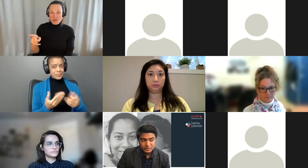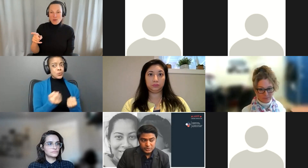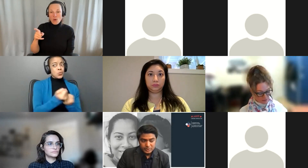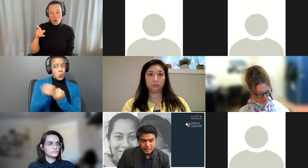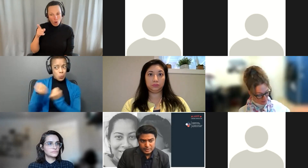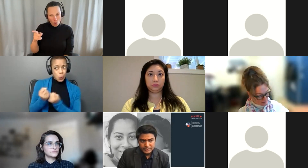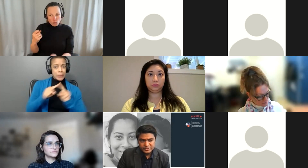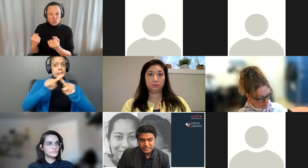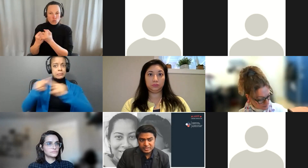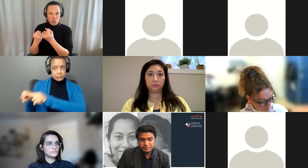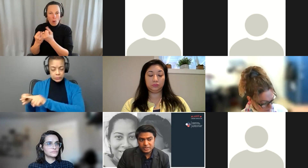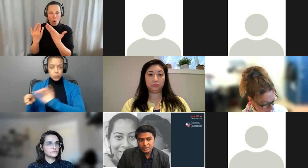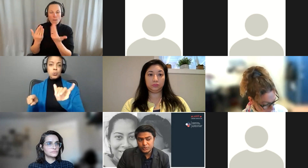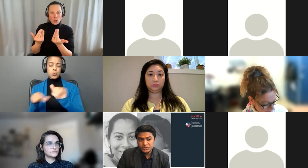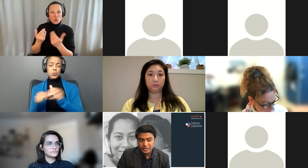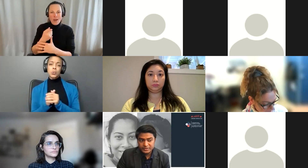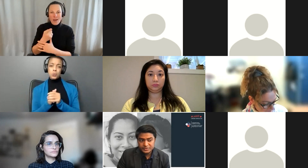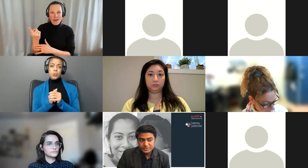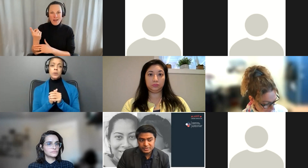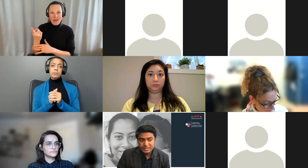support d'autres organisations.